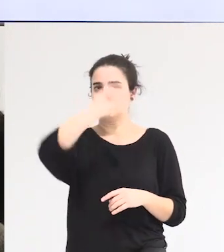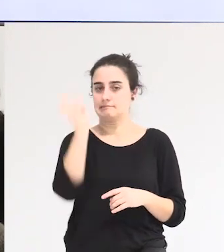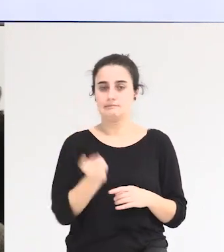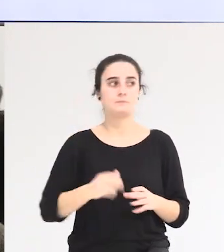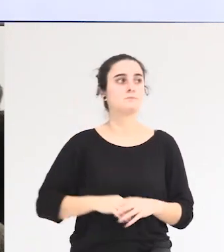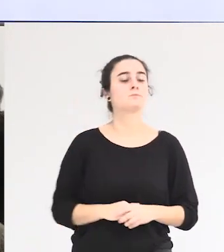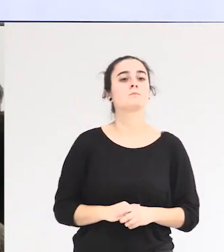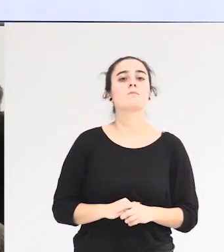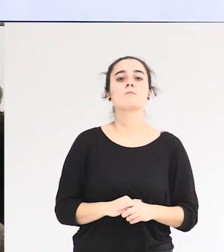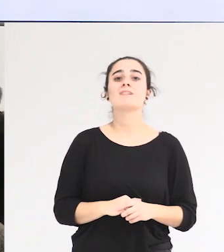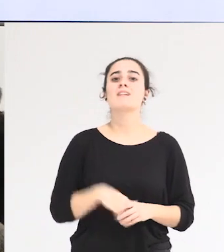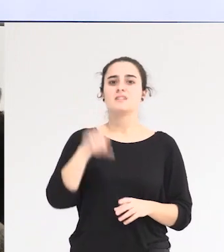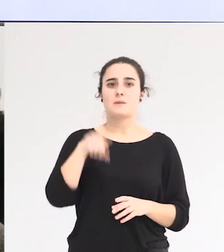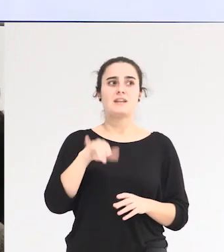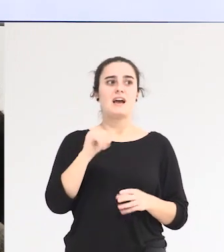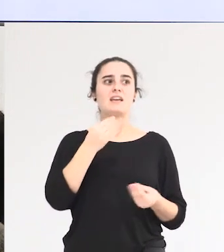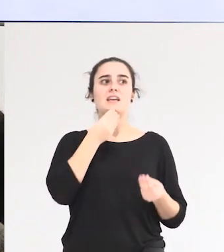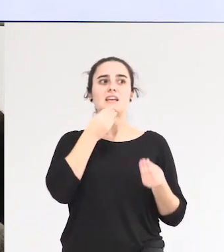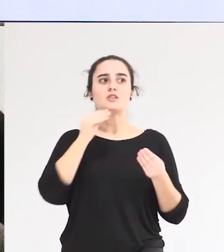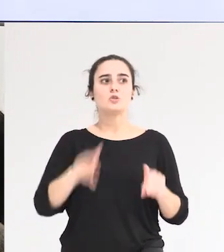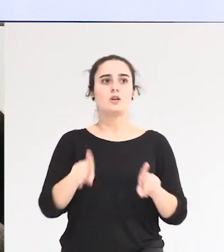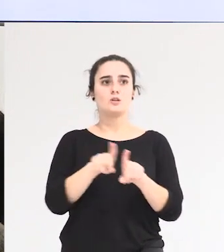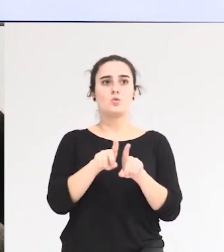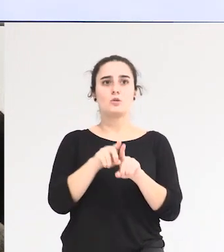Eta gero badaude ere historia terrorifikoak edo...